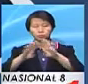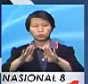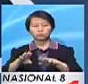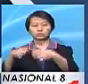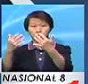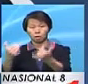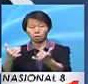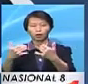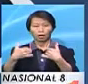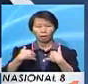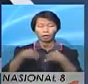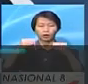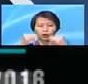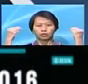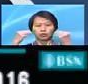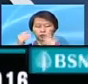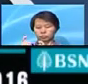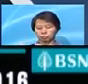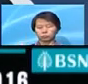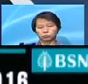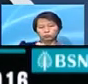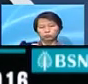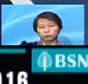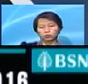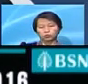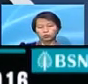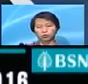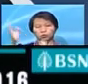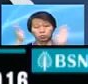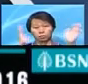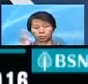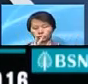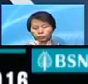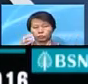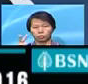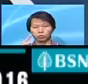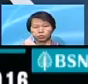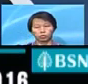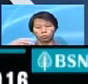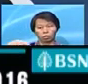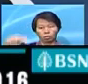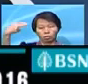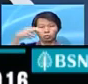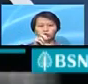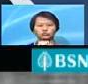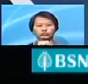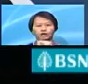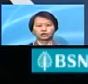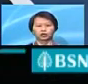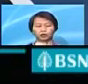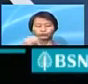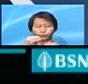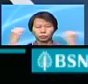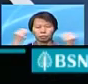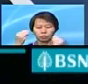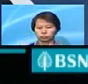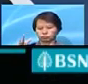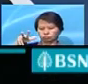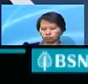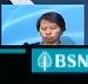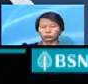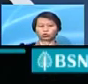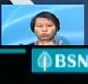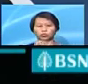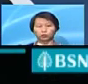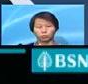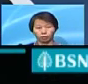Ketika ini sedang berlangsung Majlis Anugerah Bola Sepak Kebangsaan 2016 di sebuah hotel di Subang Jaya. Majlis yang mengiktiraf komuniti